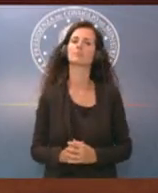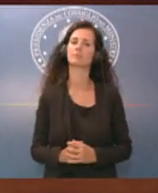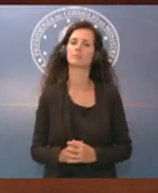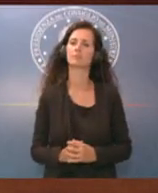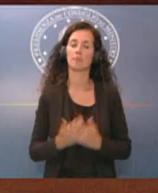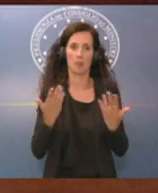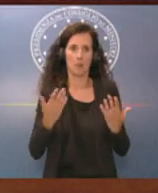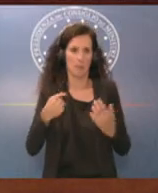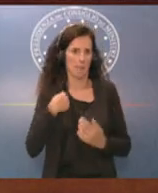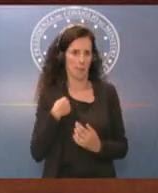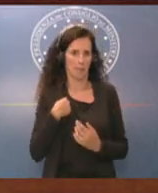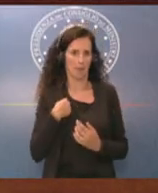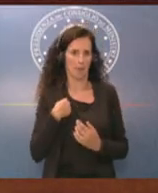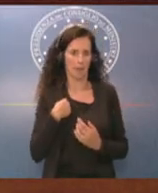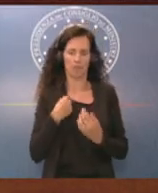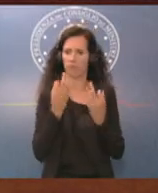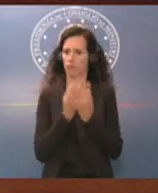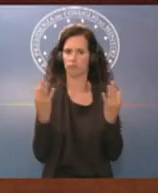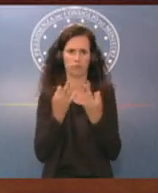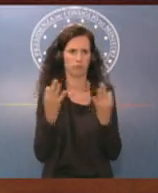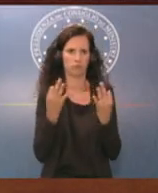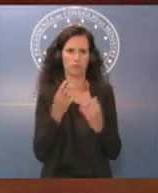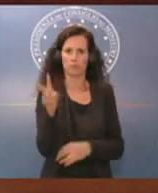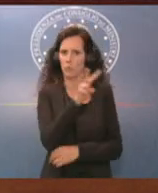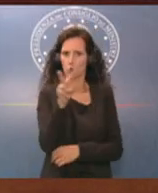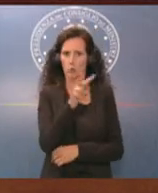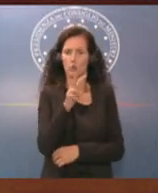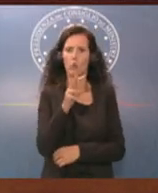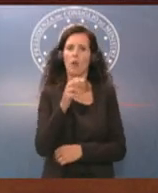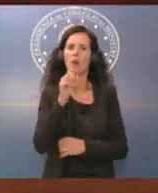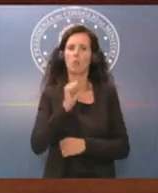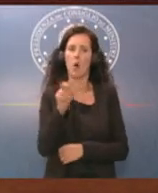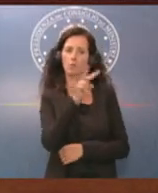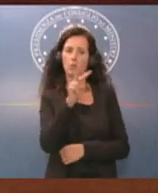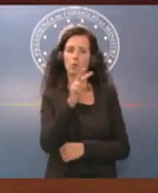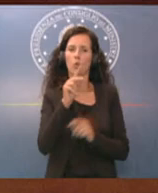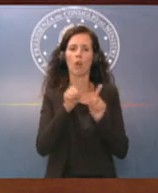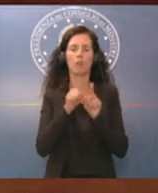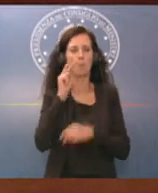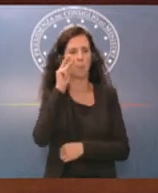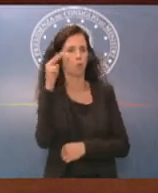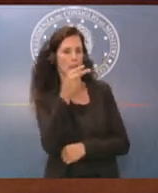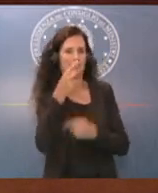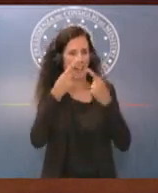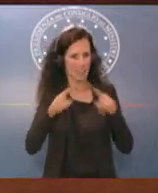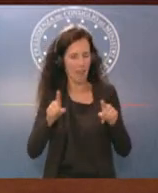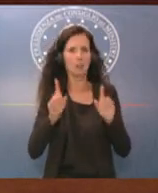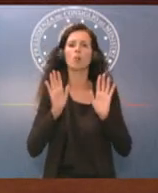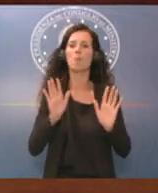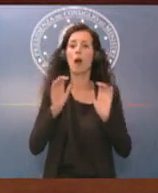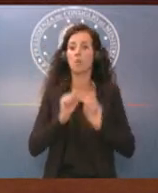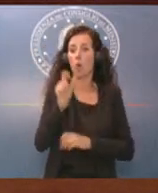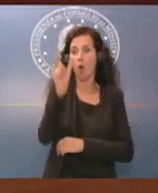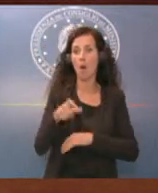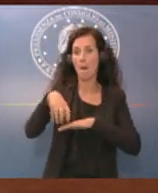Ma per me va bene per entrambi, nel senso che secondo me avete due chiavi di lettura diverse, però magari la ministra